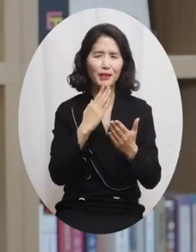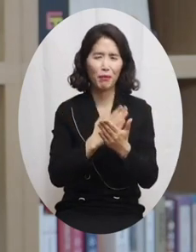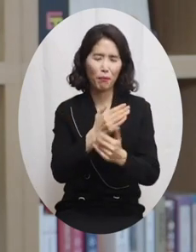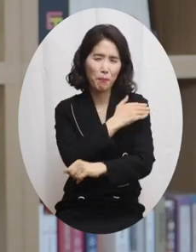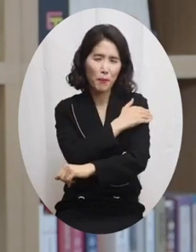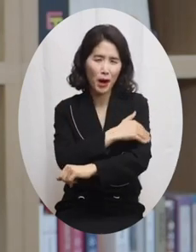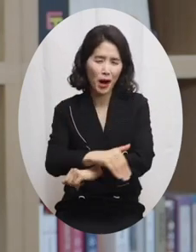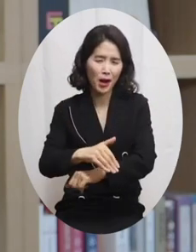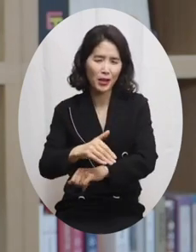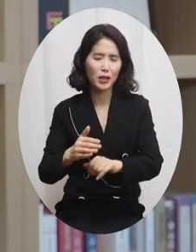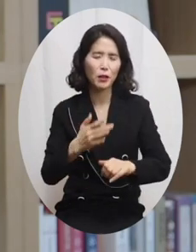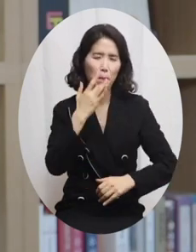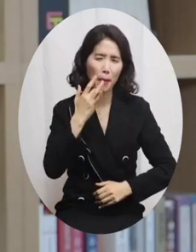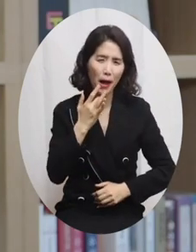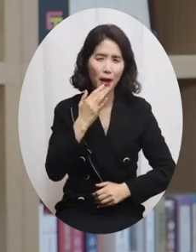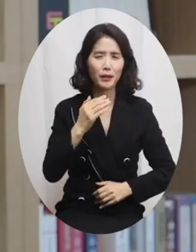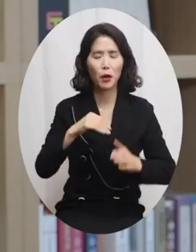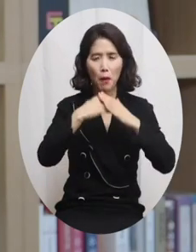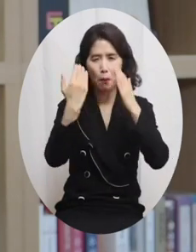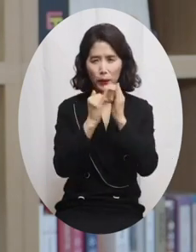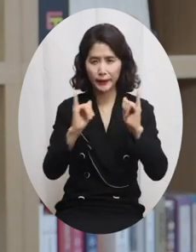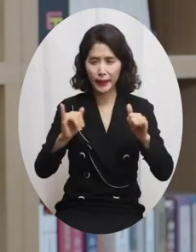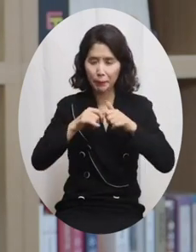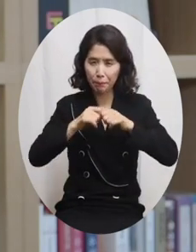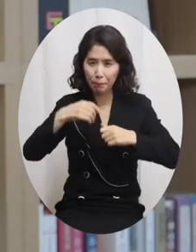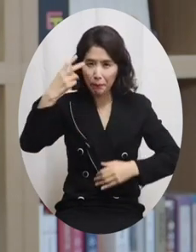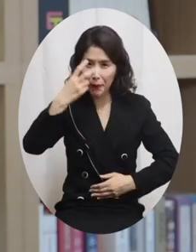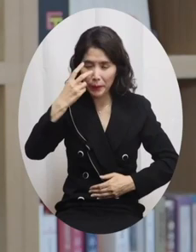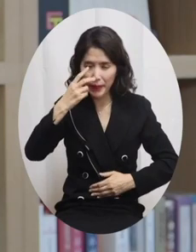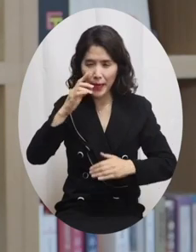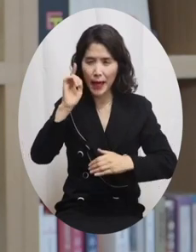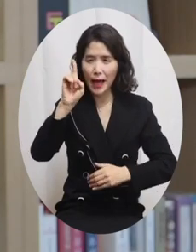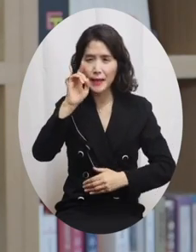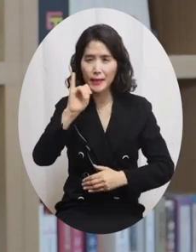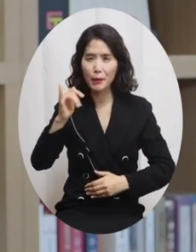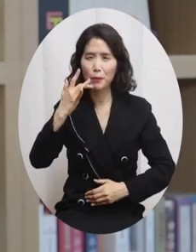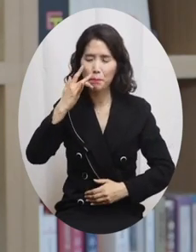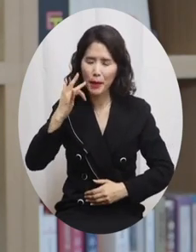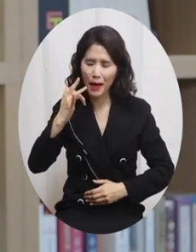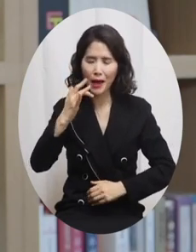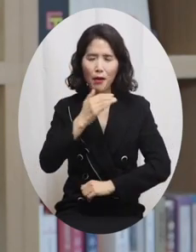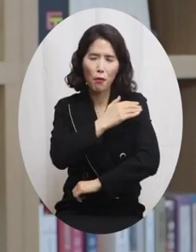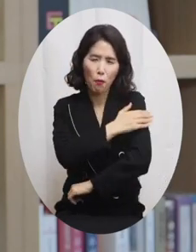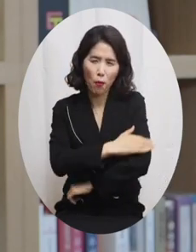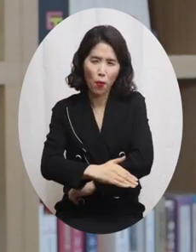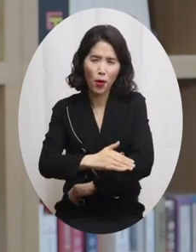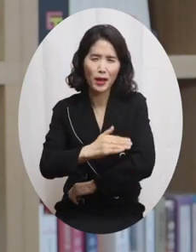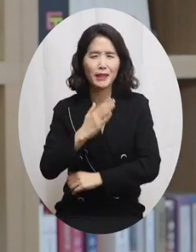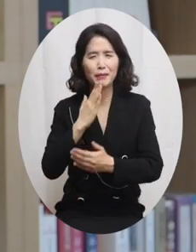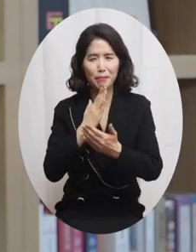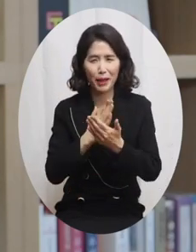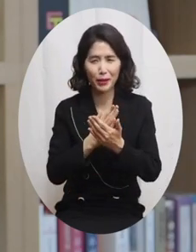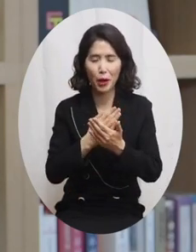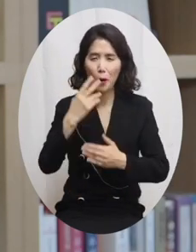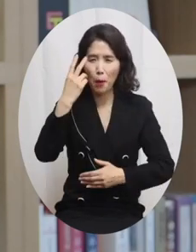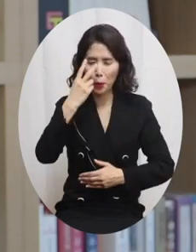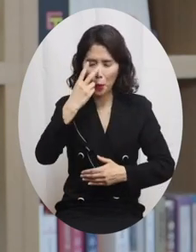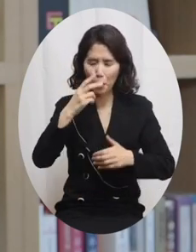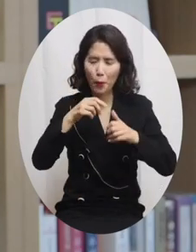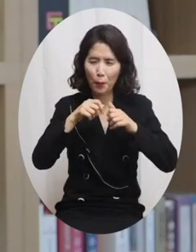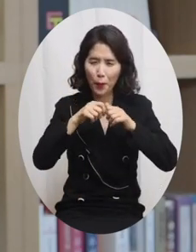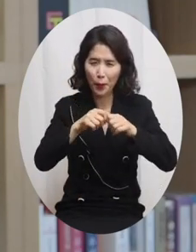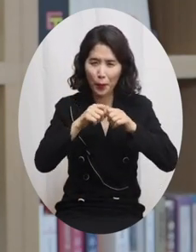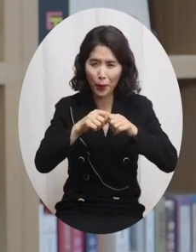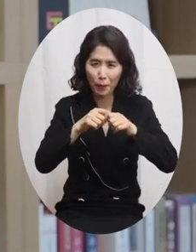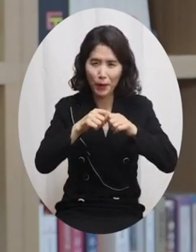않는 시정에서 그 모든 부분을 살펴서 어느 한 분이라도 외면되거나 내지는 그 돌봄이